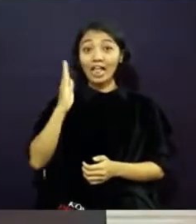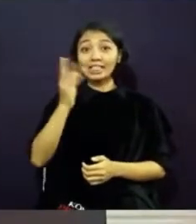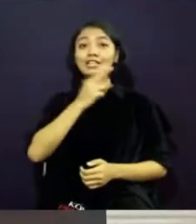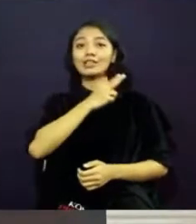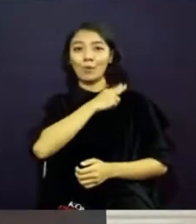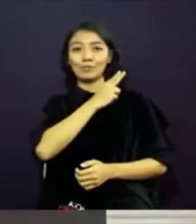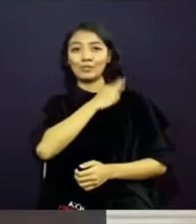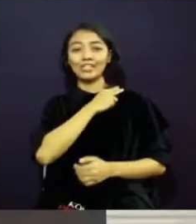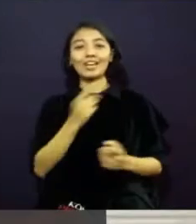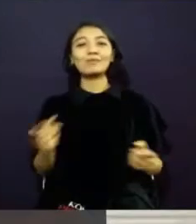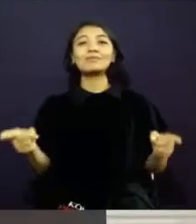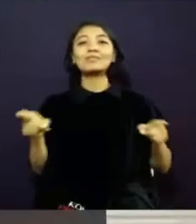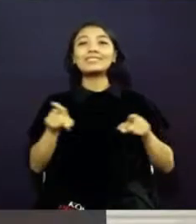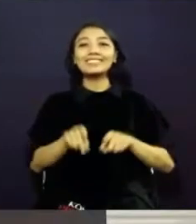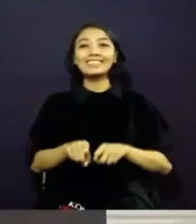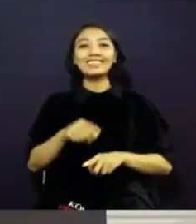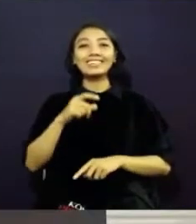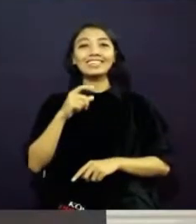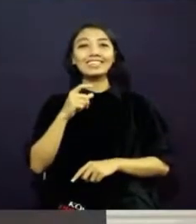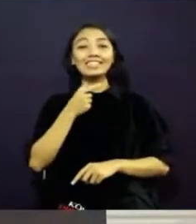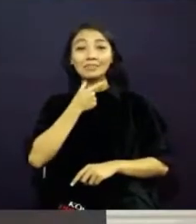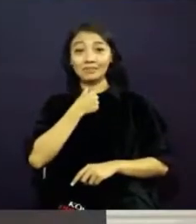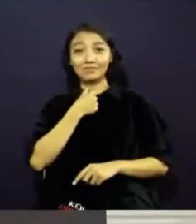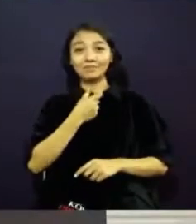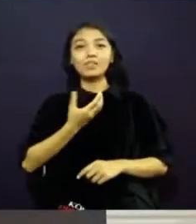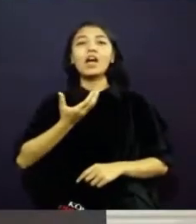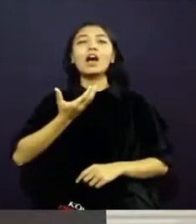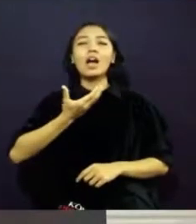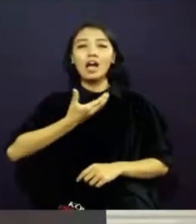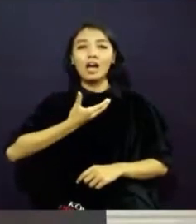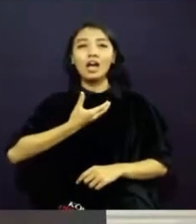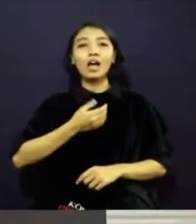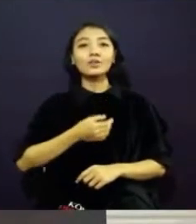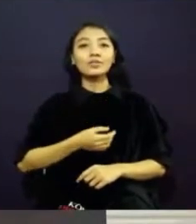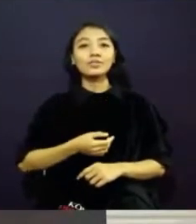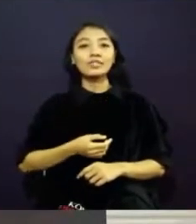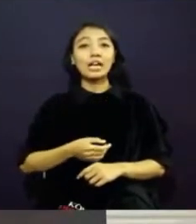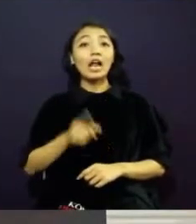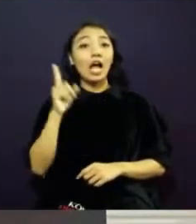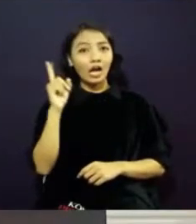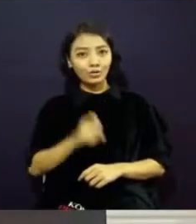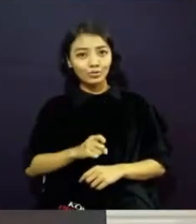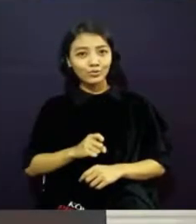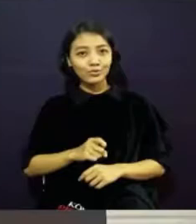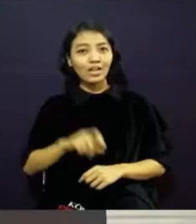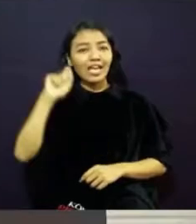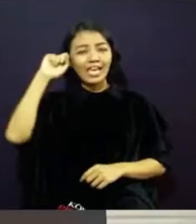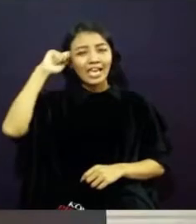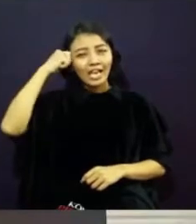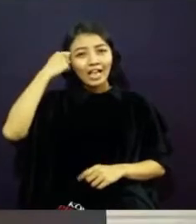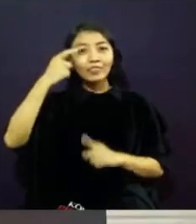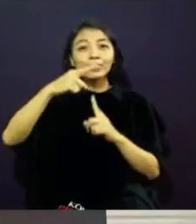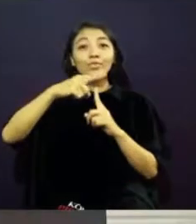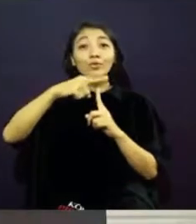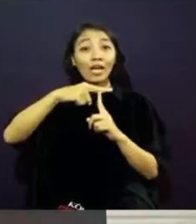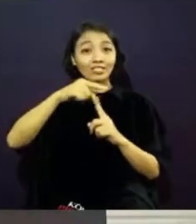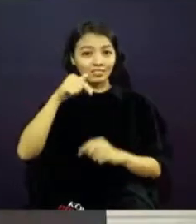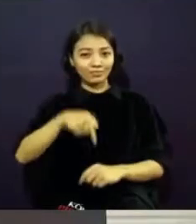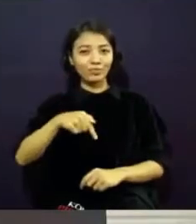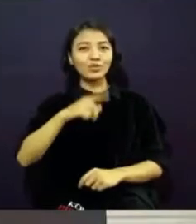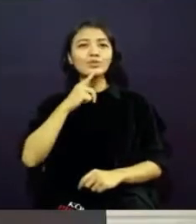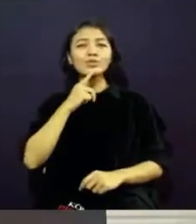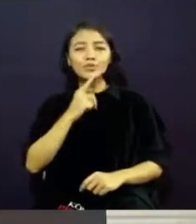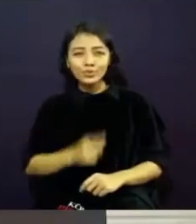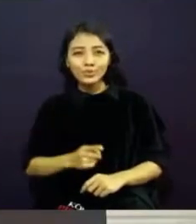menjadi imam ini hendaklah tugas ini Diingat sungguh-sungguh dan kemudian